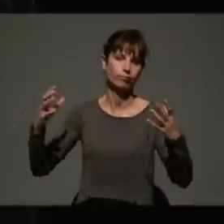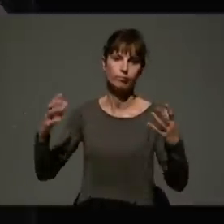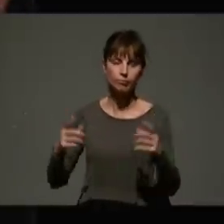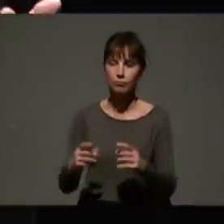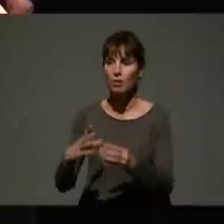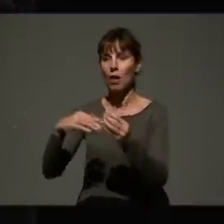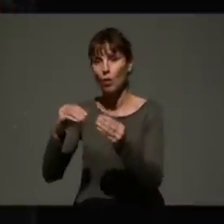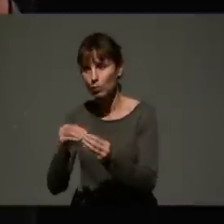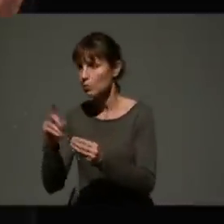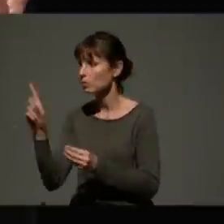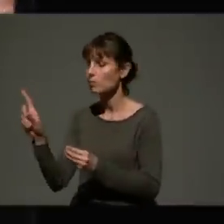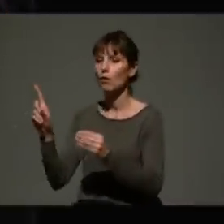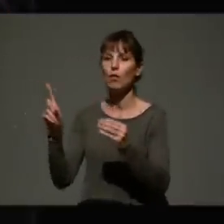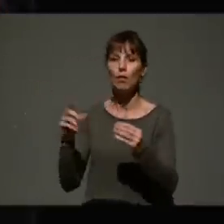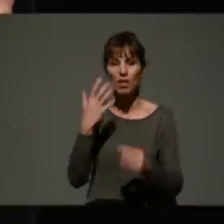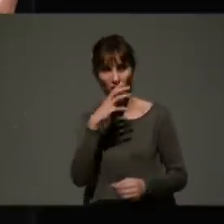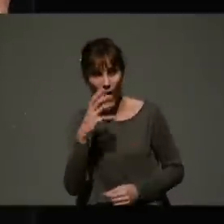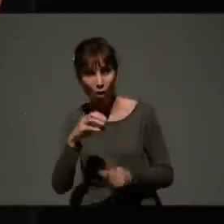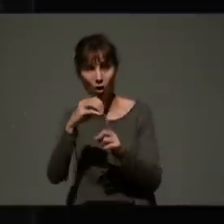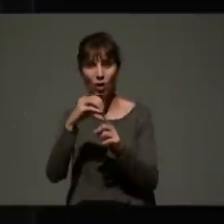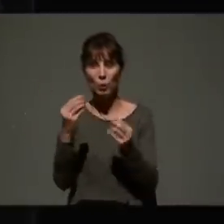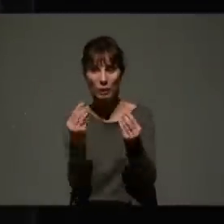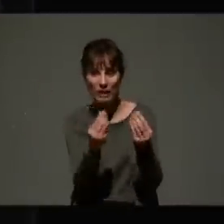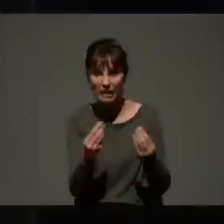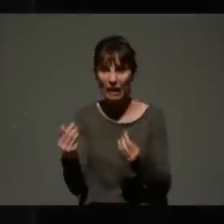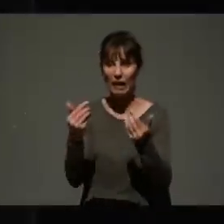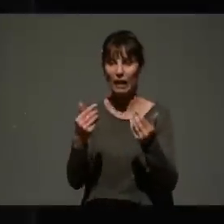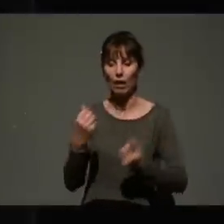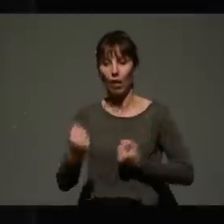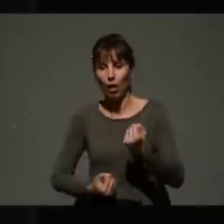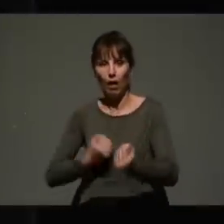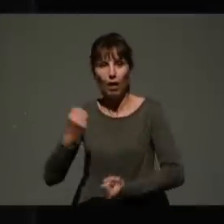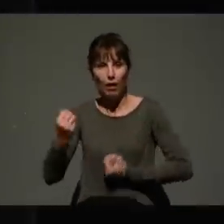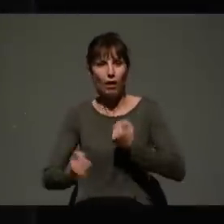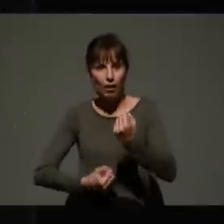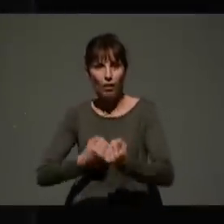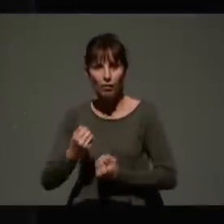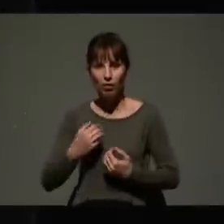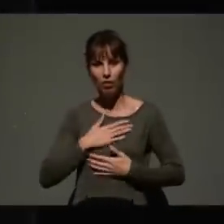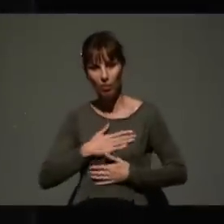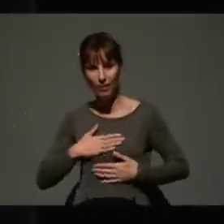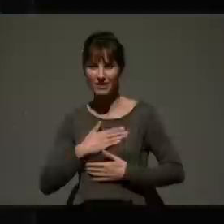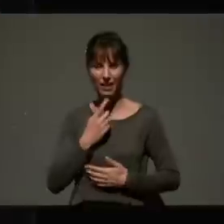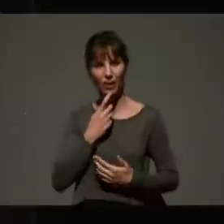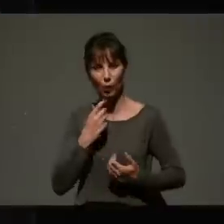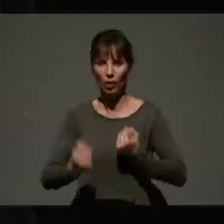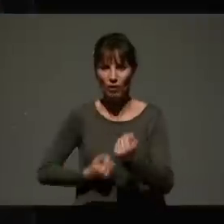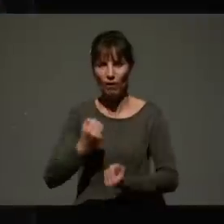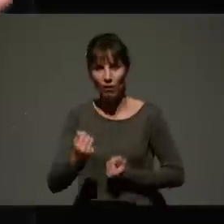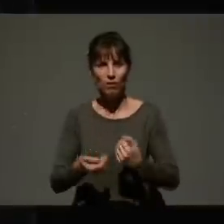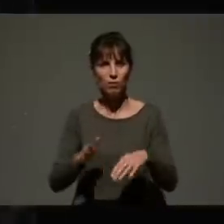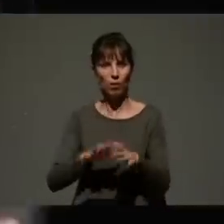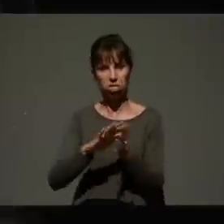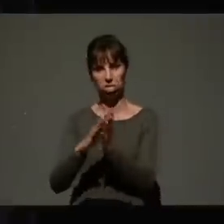ça éventuellement la chaleur, l'humidité, vous voyez que là, on passe du plaisir de l'activité physique